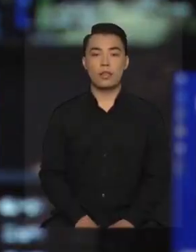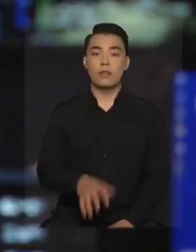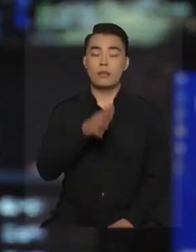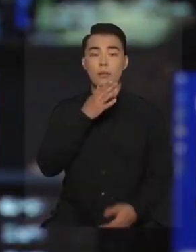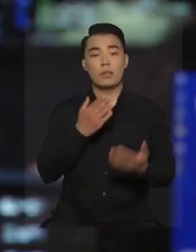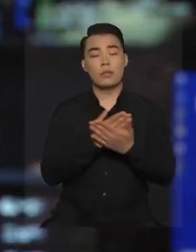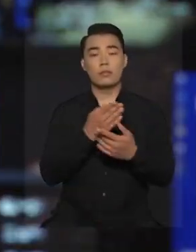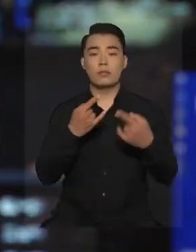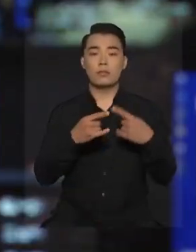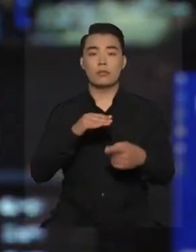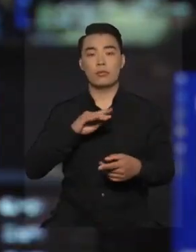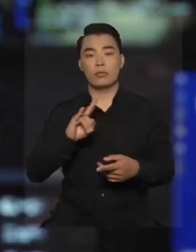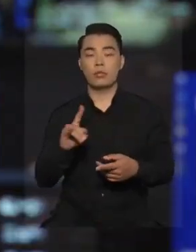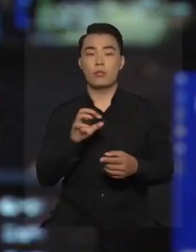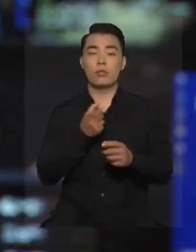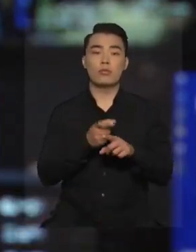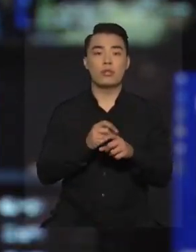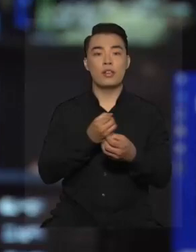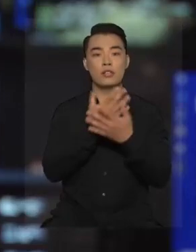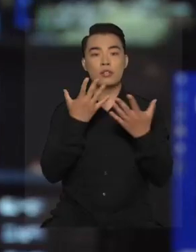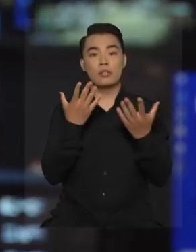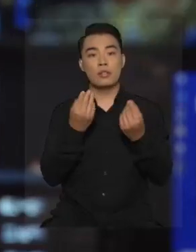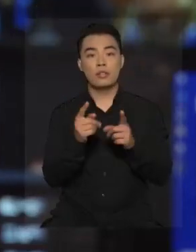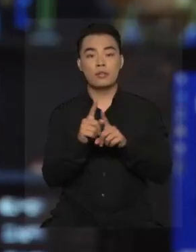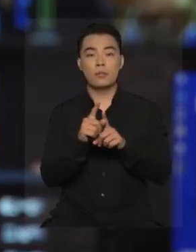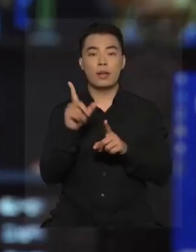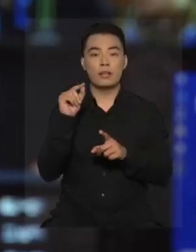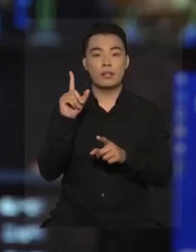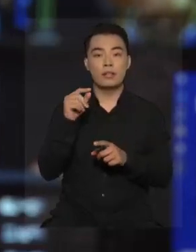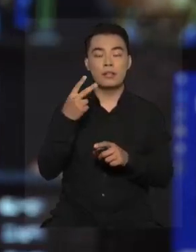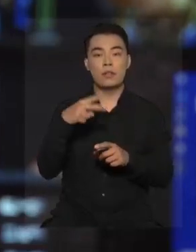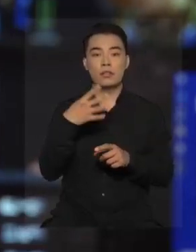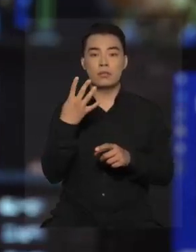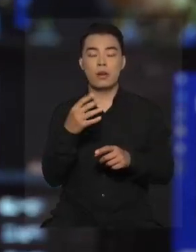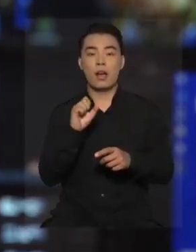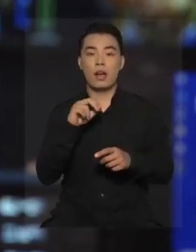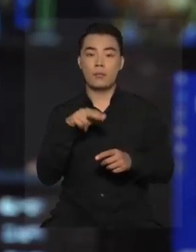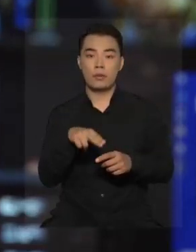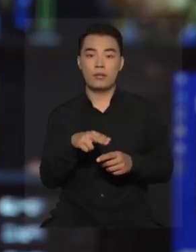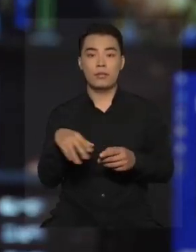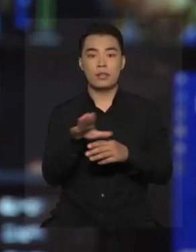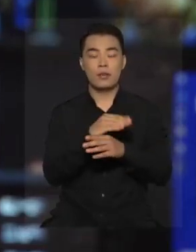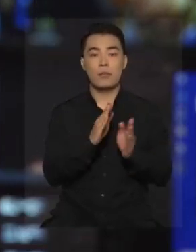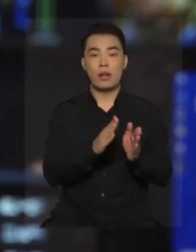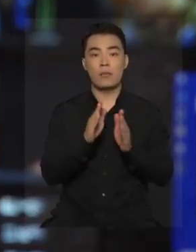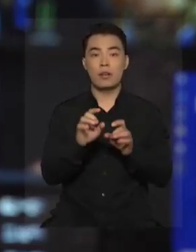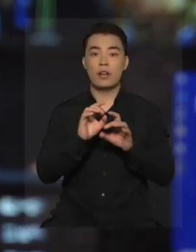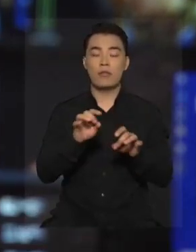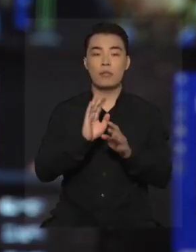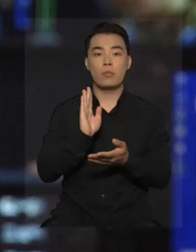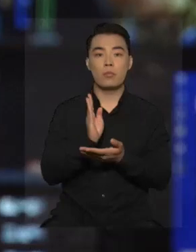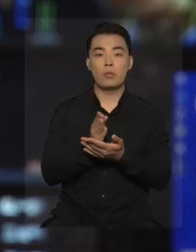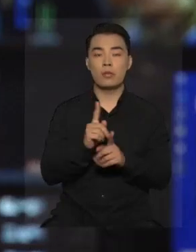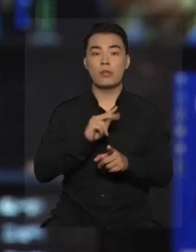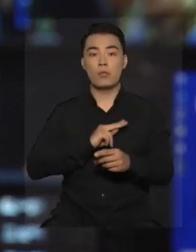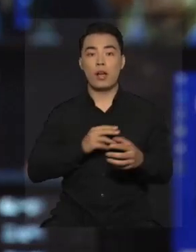Время новостей на телеканале «Жебек» жило очень насыщенное. Повестка сегодняшнего дня. Обо всем подробнее расскажут наши